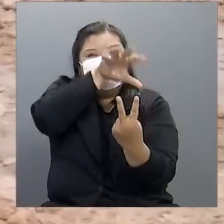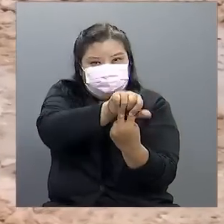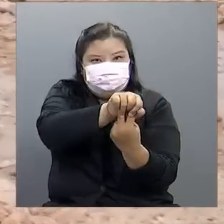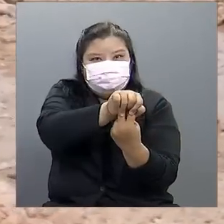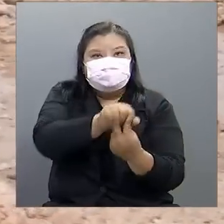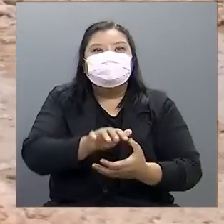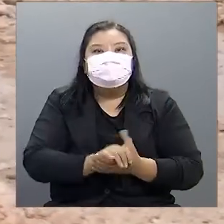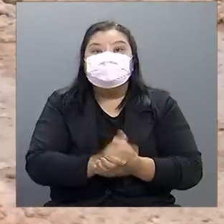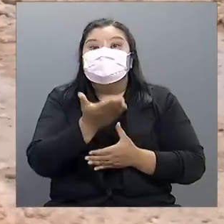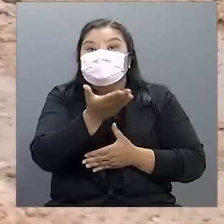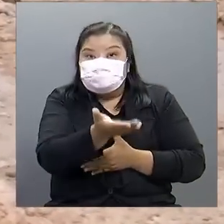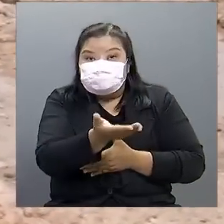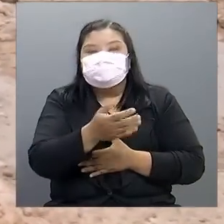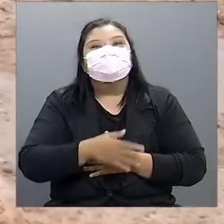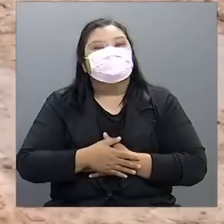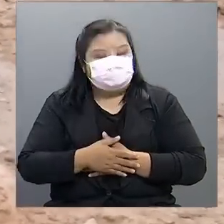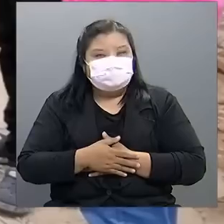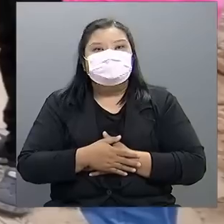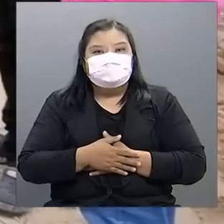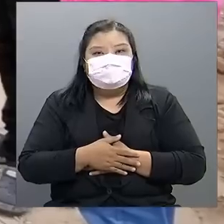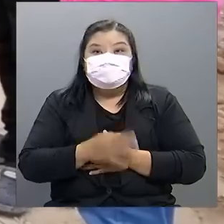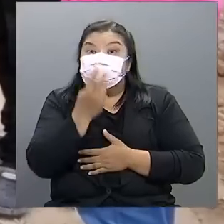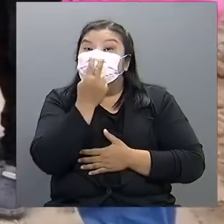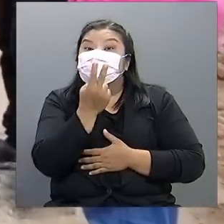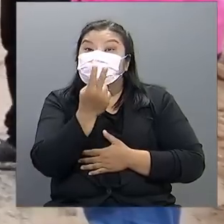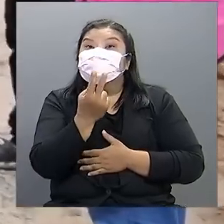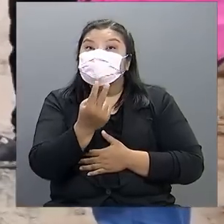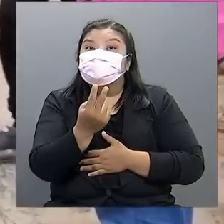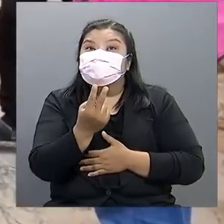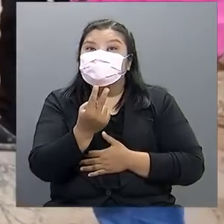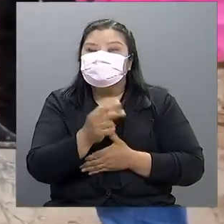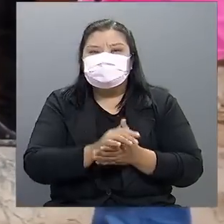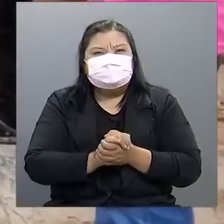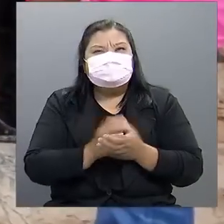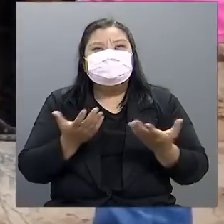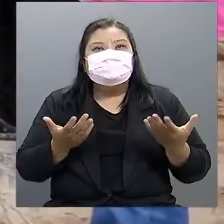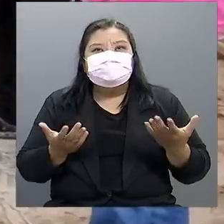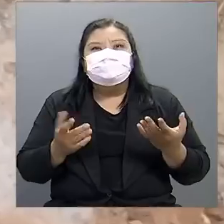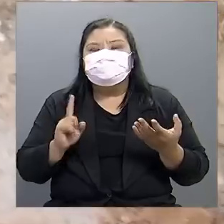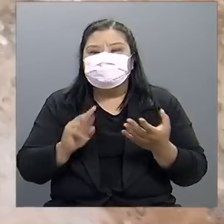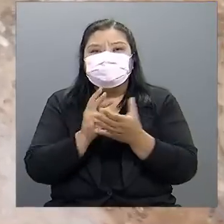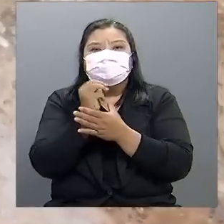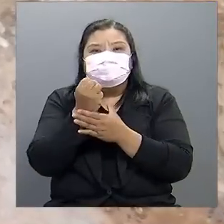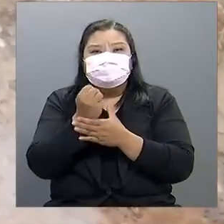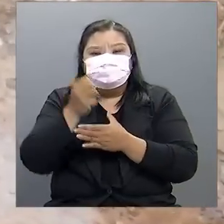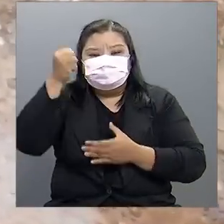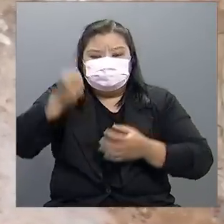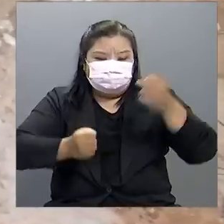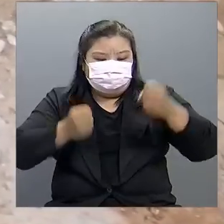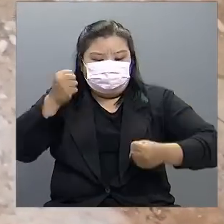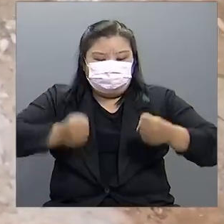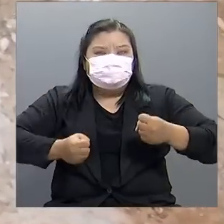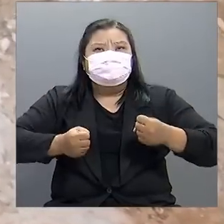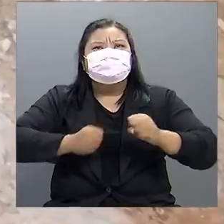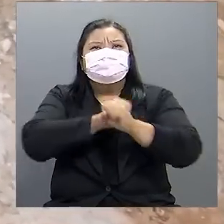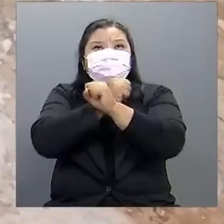บหนาจริๆนะคะเรื่องนี้คผชมดูภาพเขาต้องเอากิงม้งกิงไม้ไปปกเป็สัญญาคเี่ยค่ะเมวั